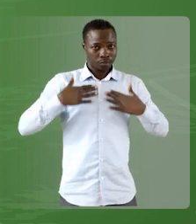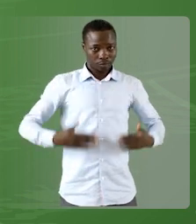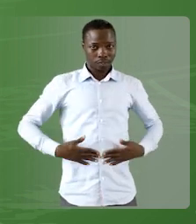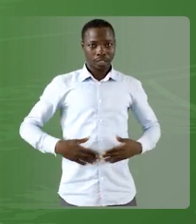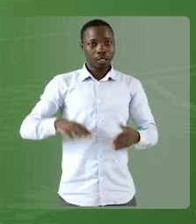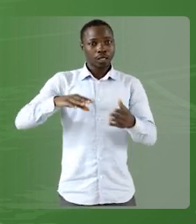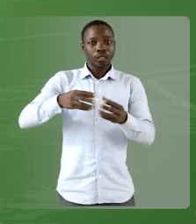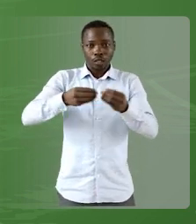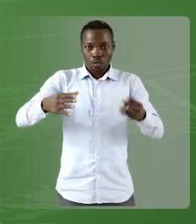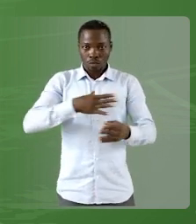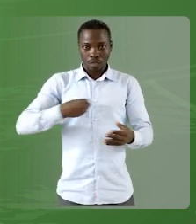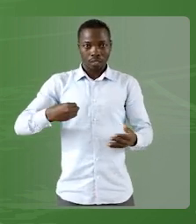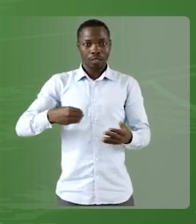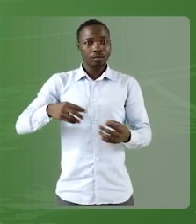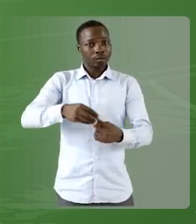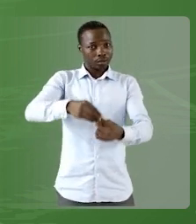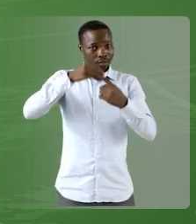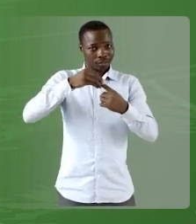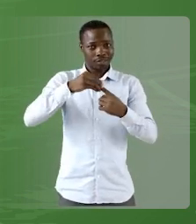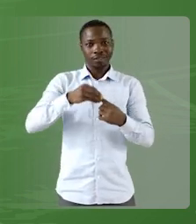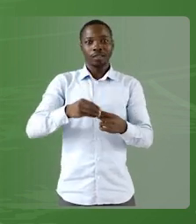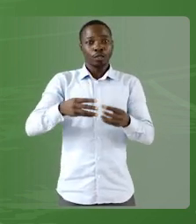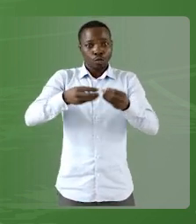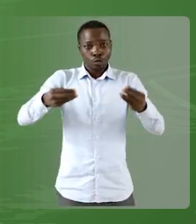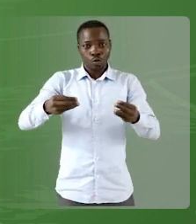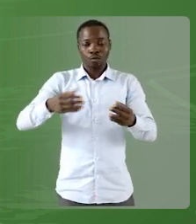fertile. Nous avons les différents mots: